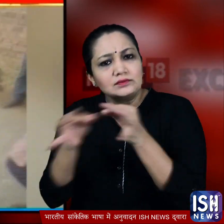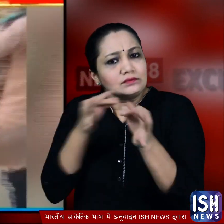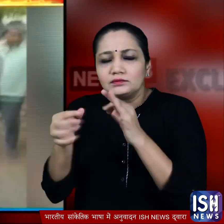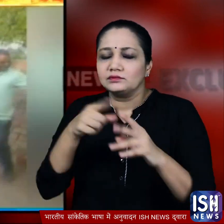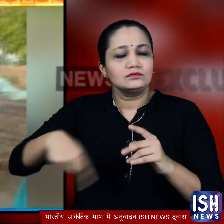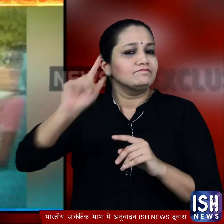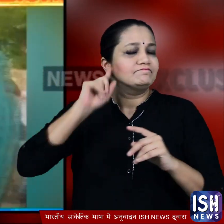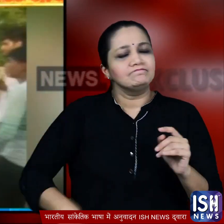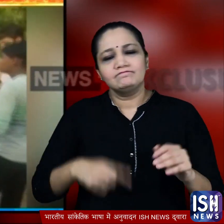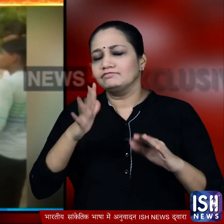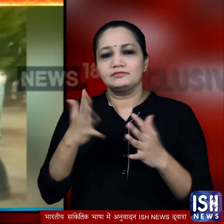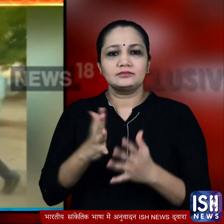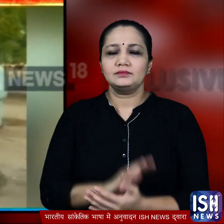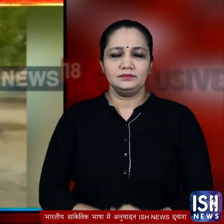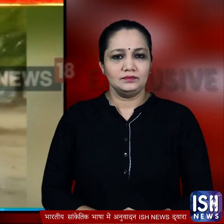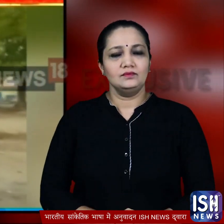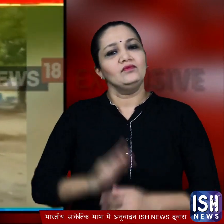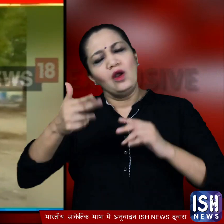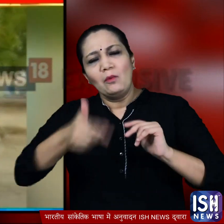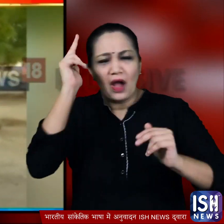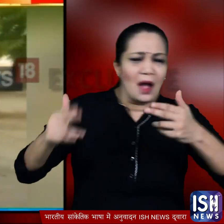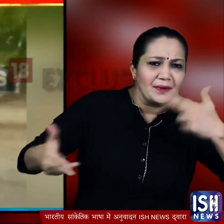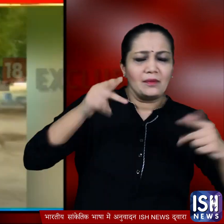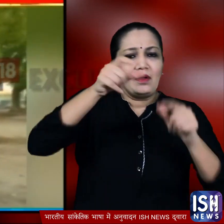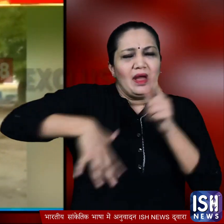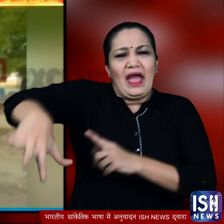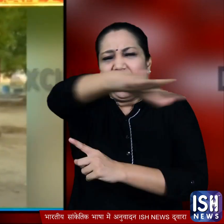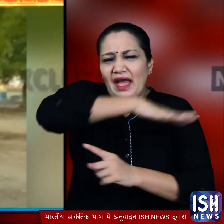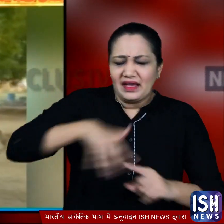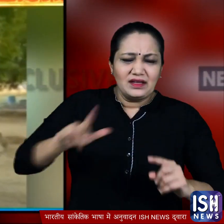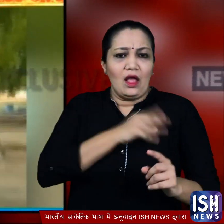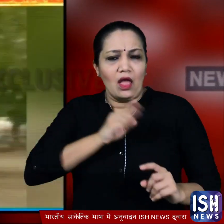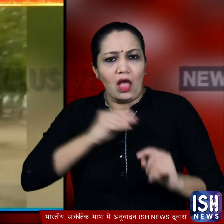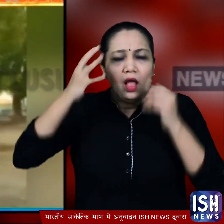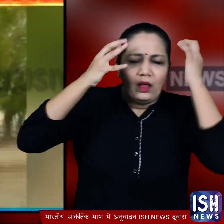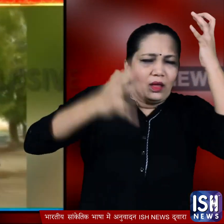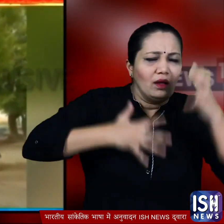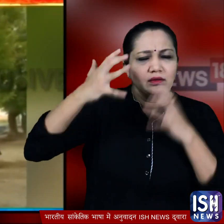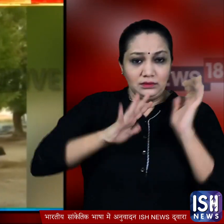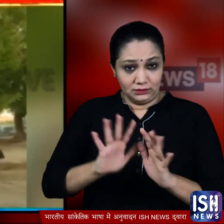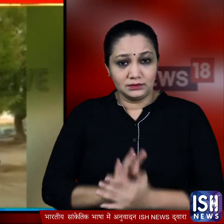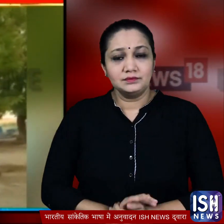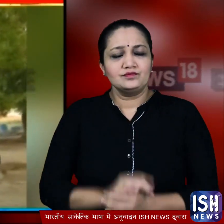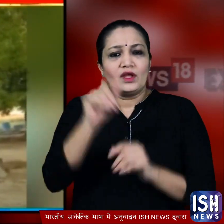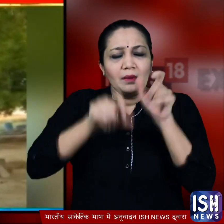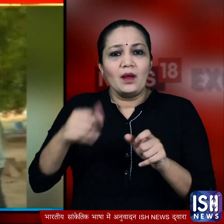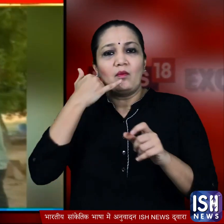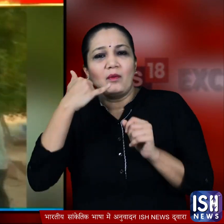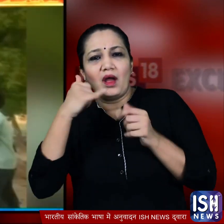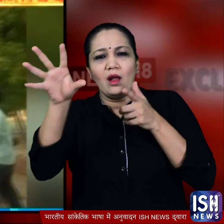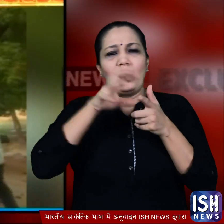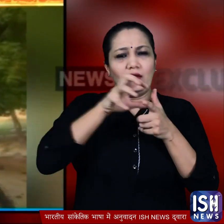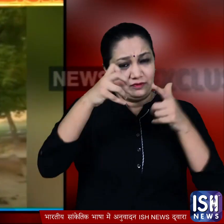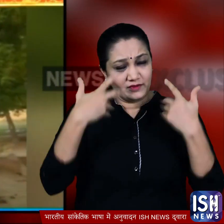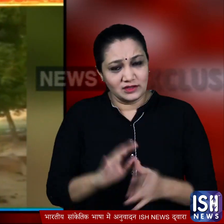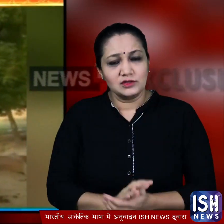किसी कोशिश का कोई असर नहीं हुआ। खुलेआम गोलियां चलते देख पूरे इलाके में डर और तनाव का माहौल बन गया। कुछ लोगों ने मोबाइल से घटना के